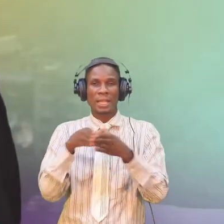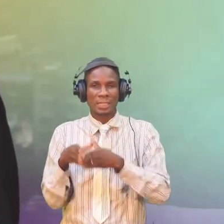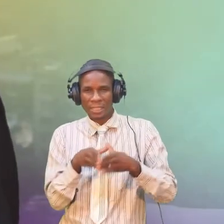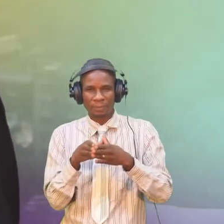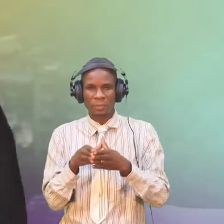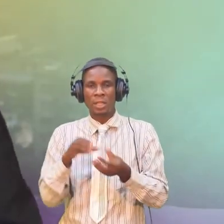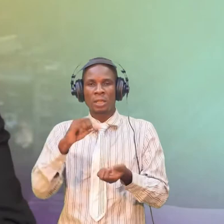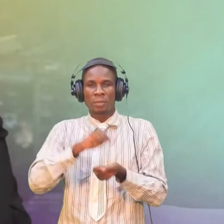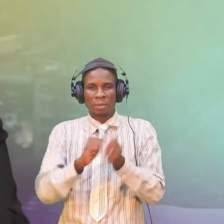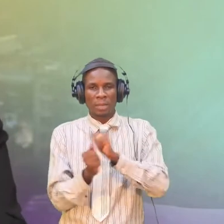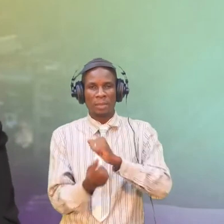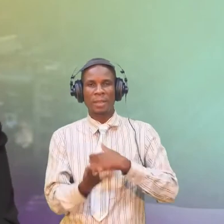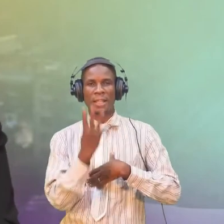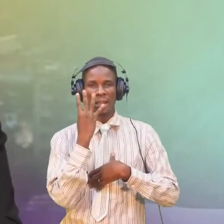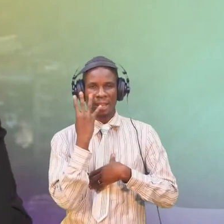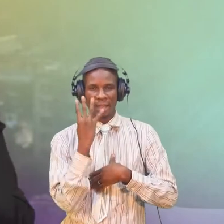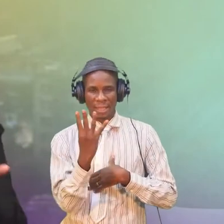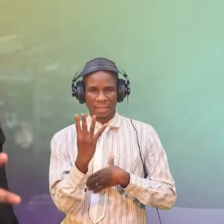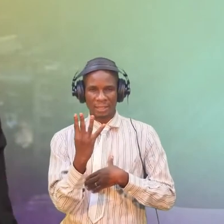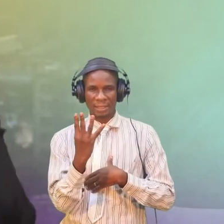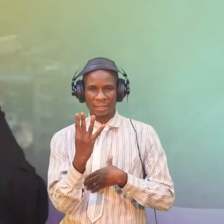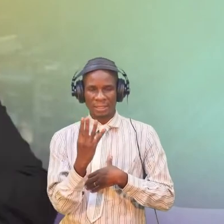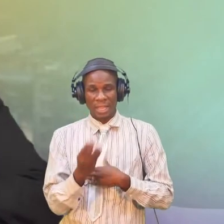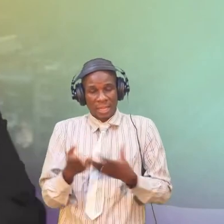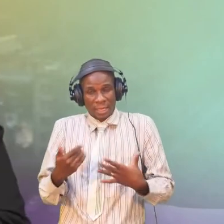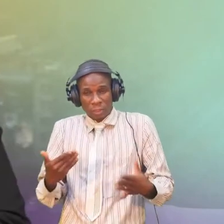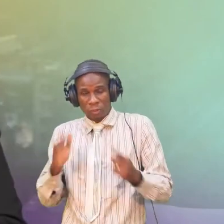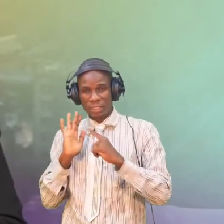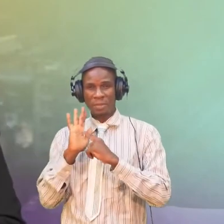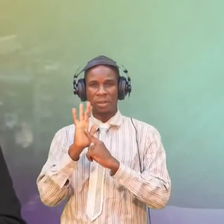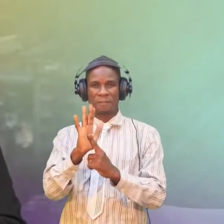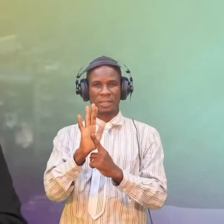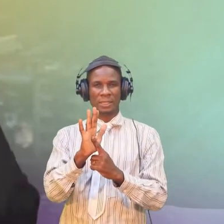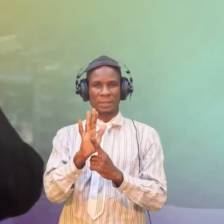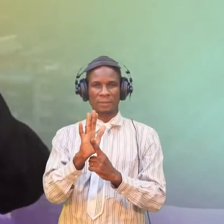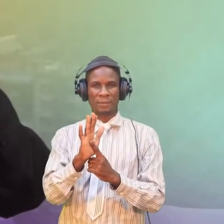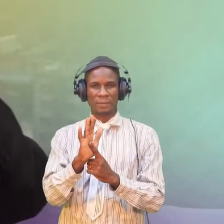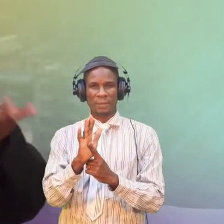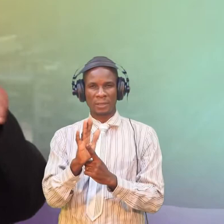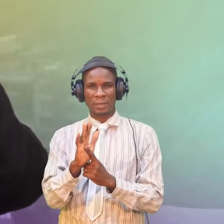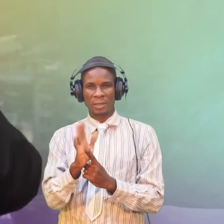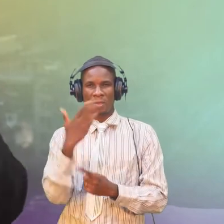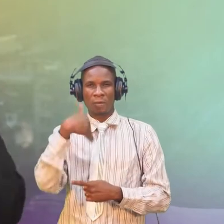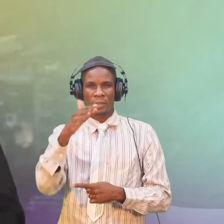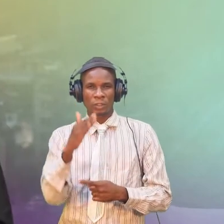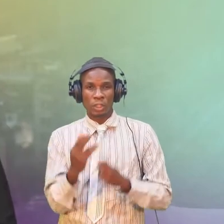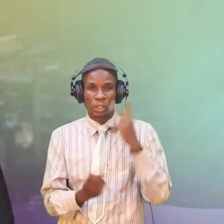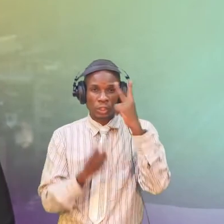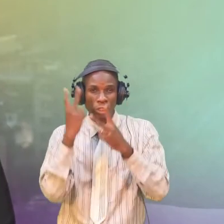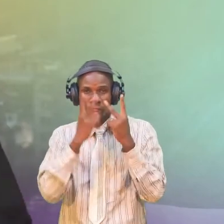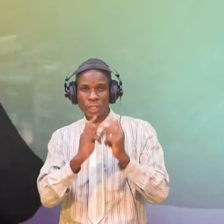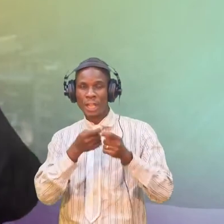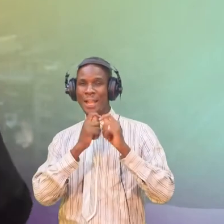Siri ya nne, il se manifeste des petites actions. Wanajali mambo hata madogo